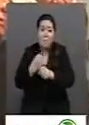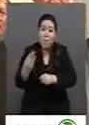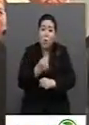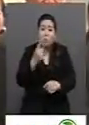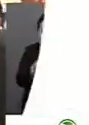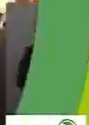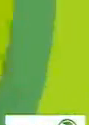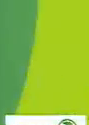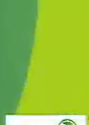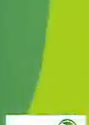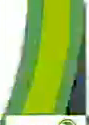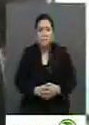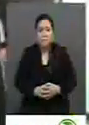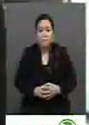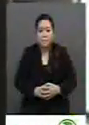กค่ะ